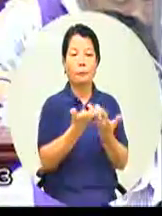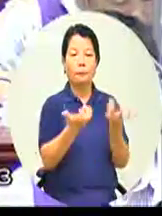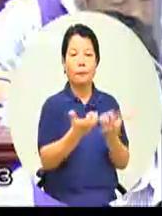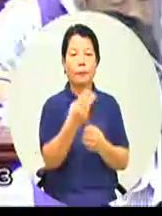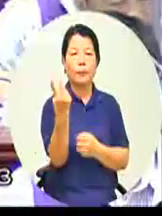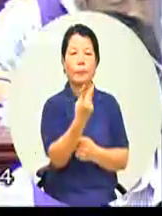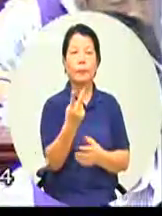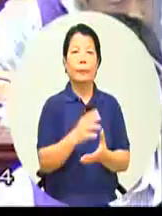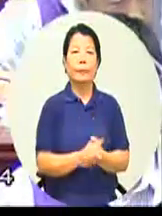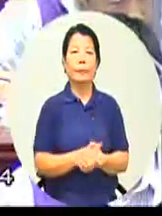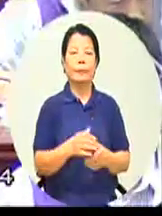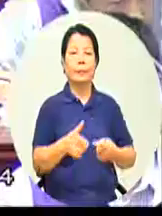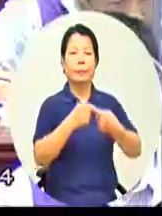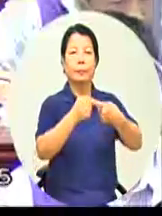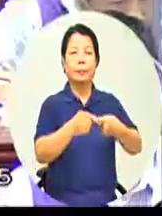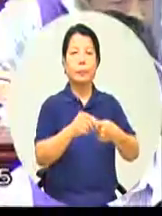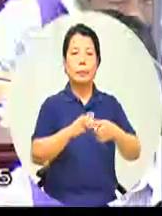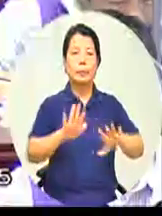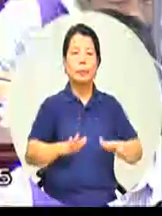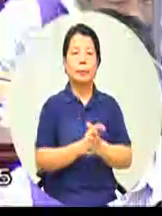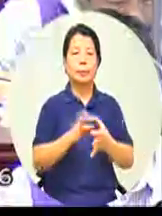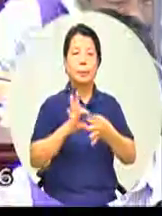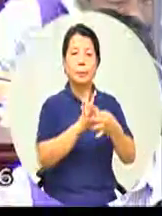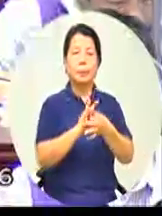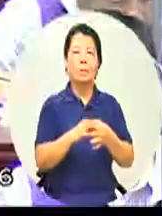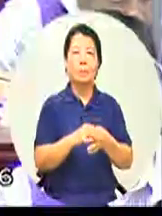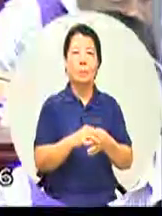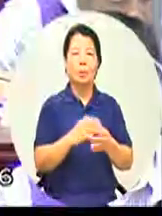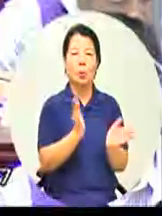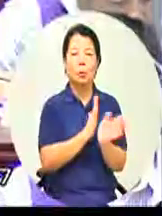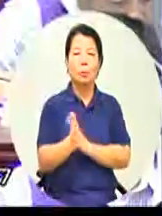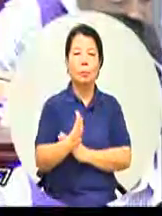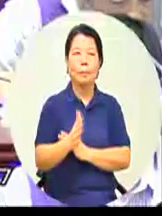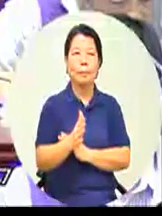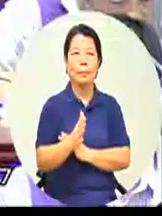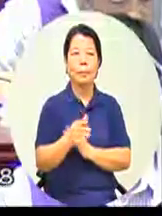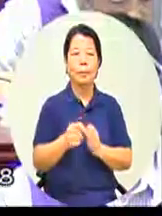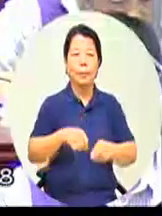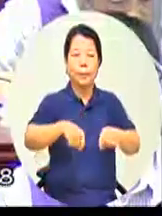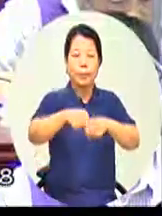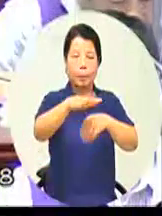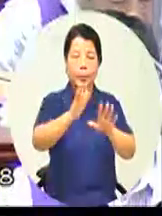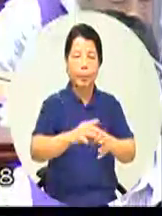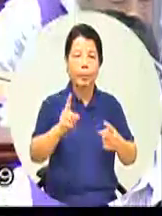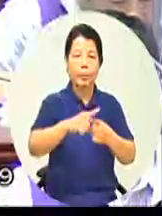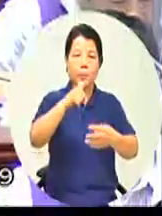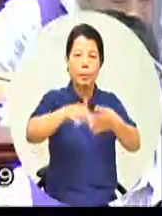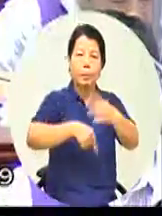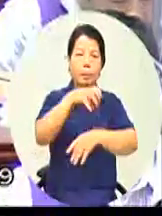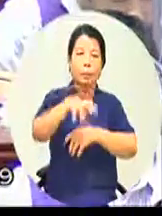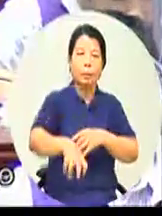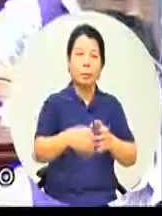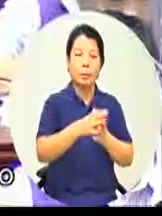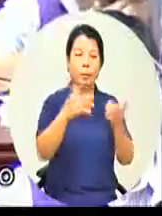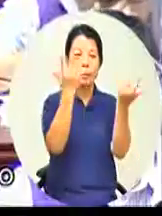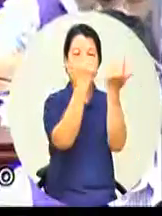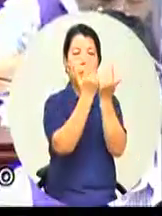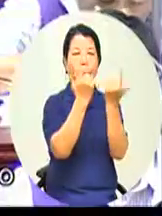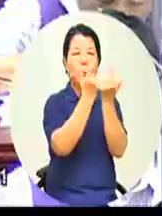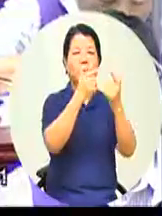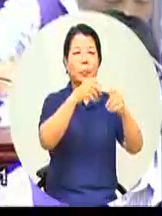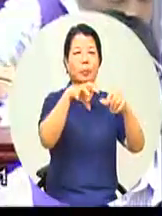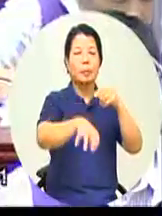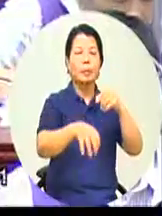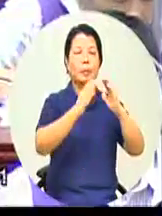说明哈。第一个谈到说我们目前的相关准备的进度哈，那事实上人事处他有规划了台北市体育